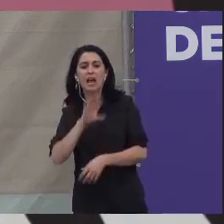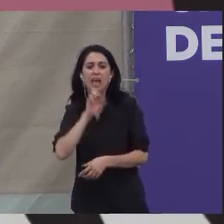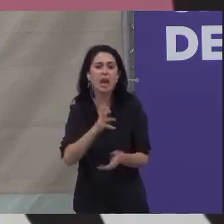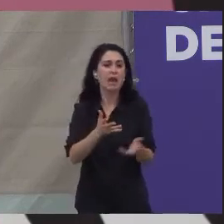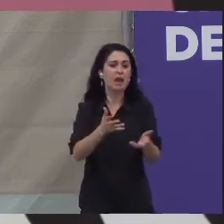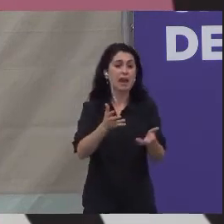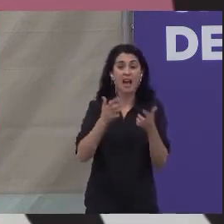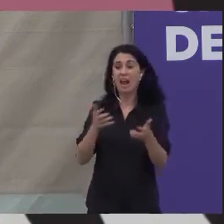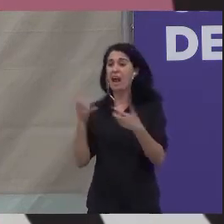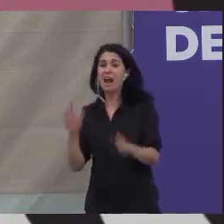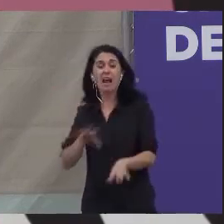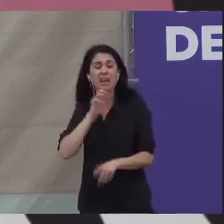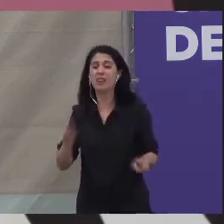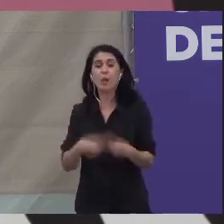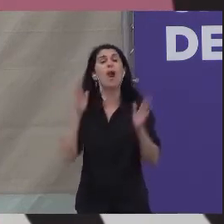Podem.